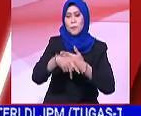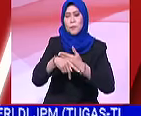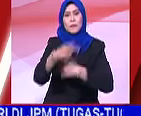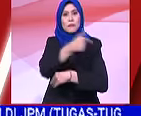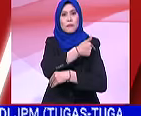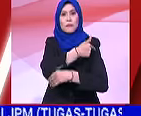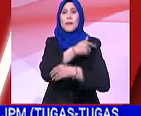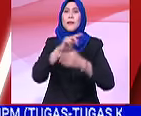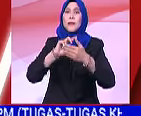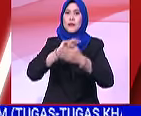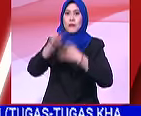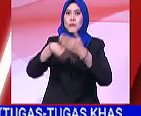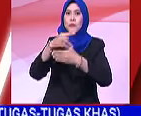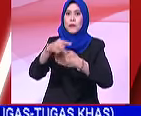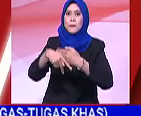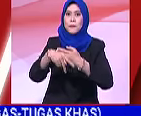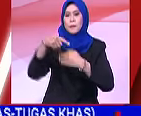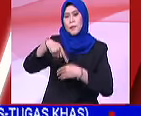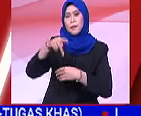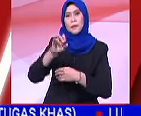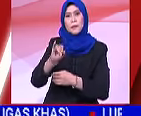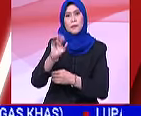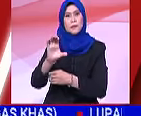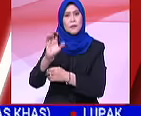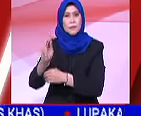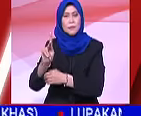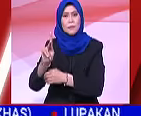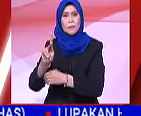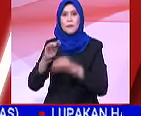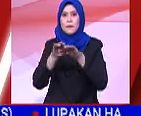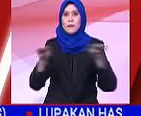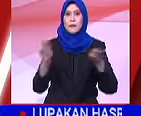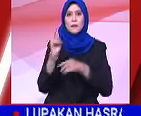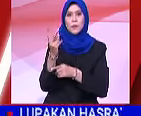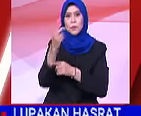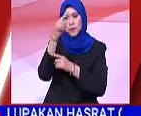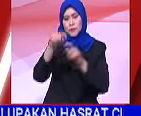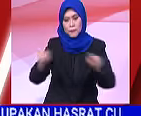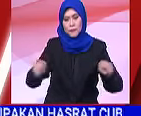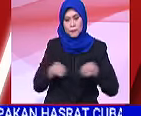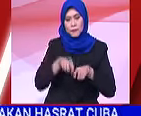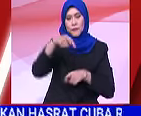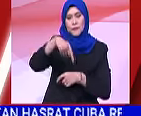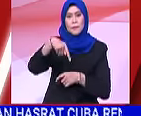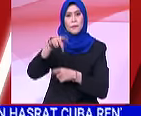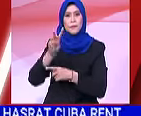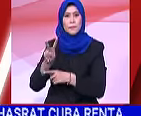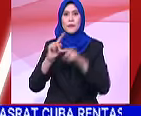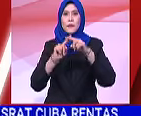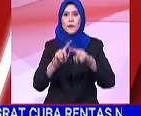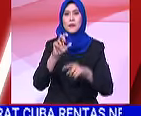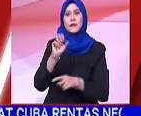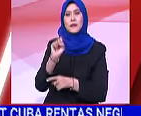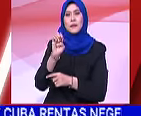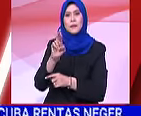imunisasi COVID-19 kebangsaan PICK fasa kedua yang diadakan di Pusat Pemberian Vaksin PPV di Dewan Suara